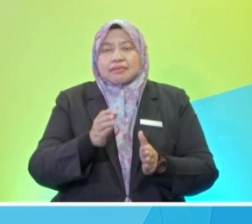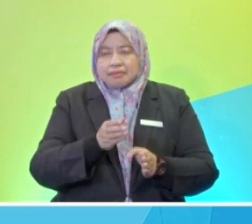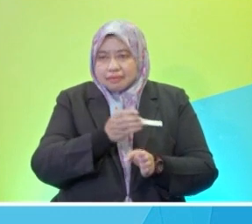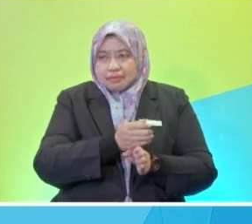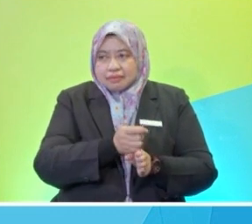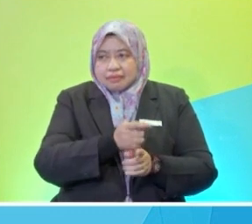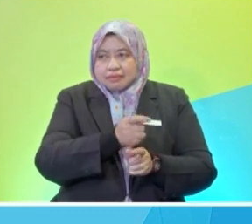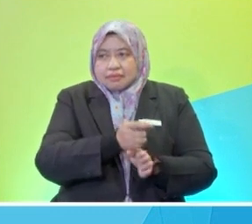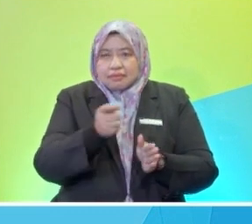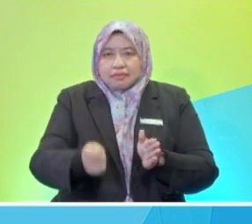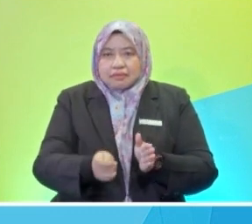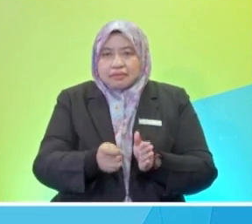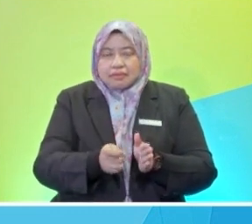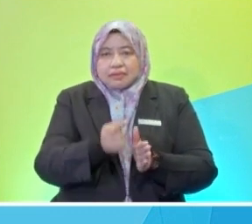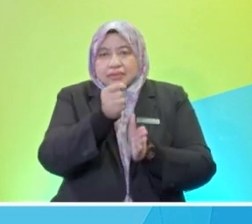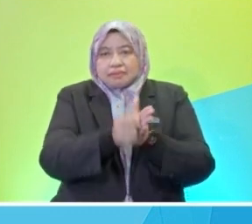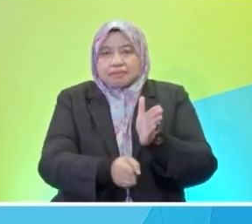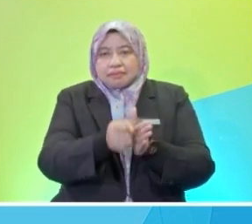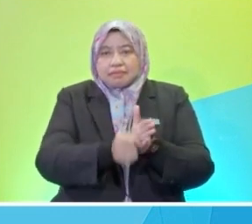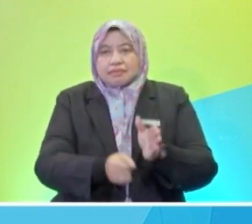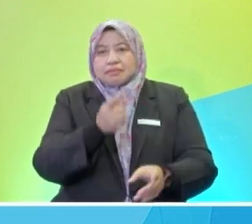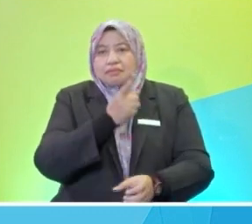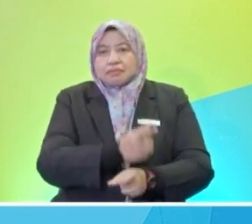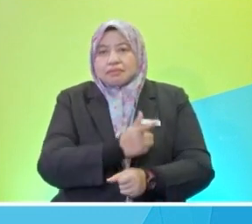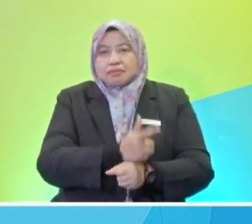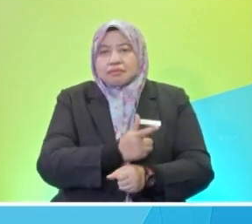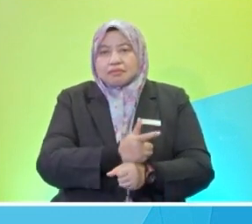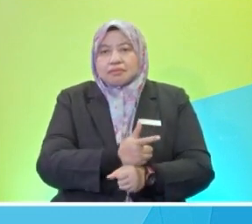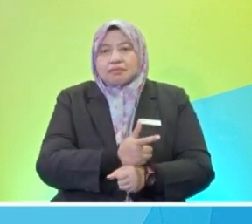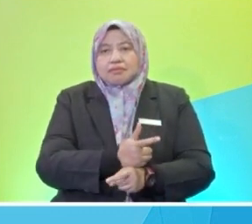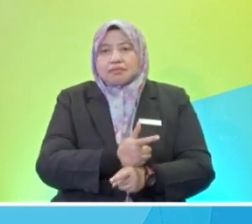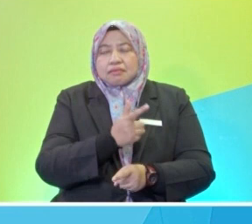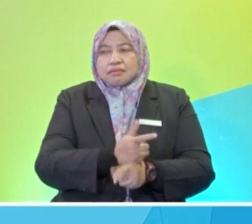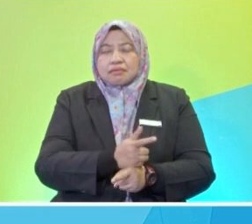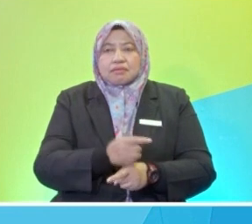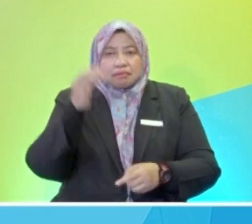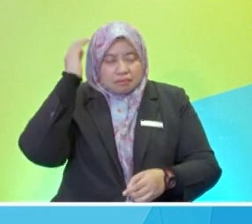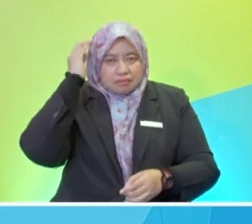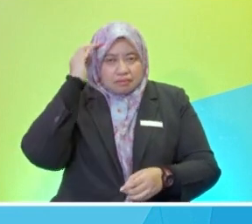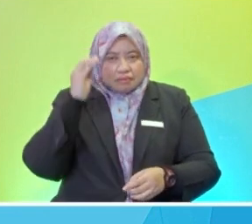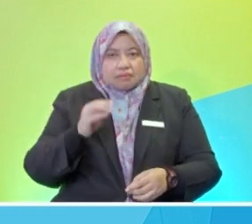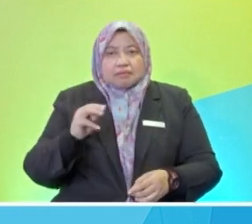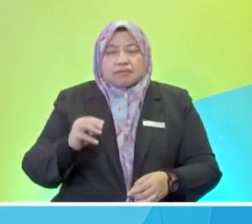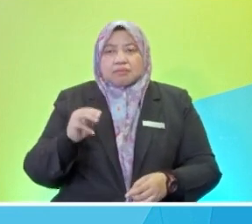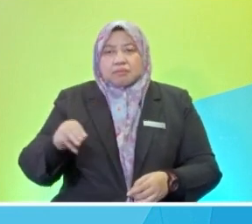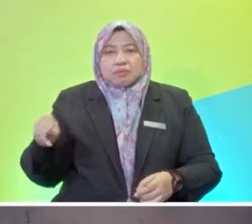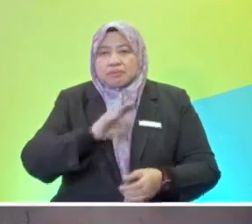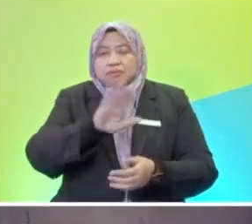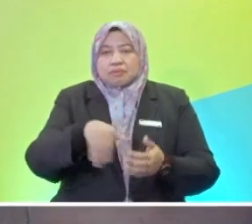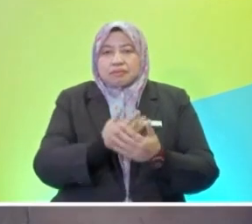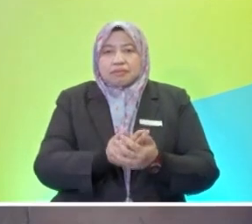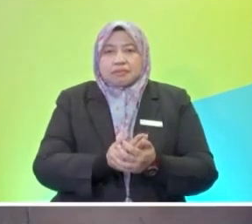kita Panggil Sisi lurus Oke tahukah Mira dan